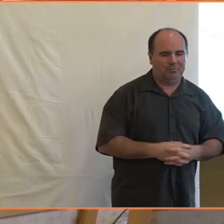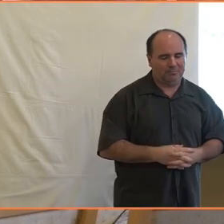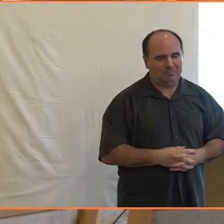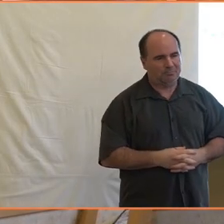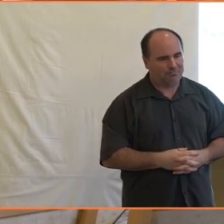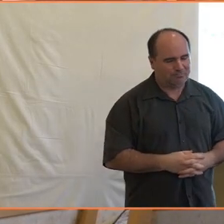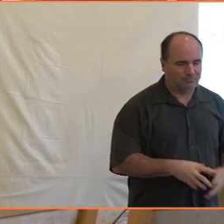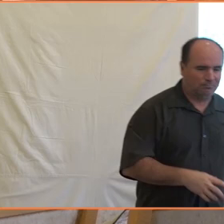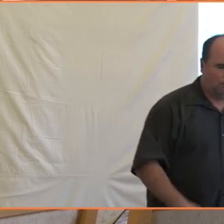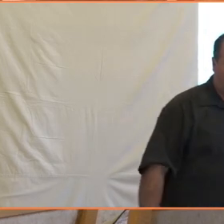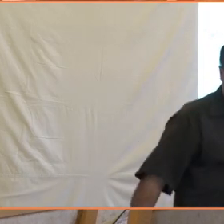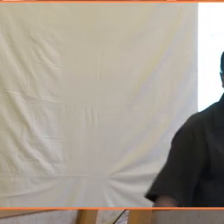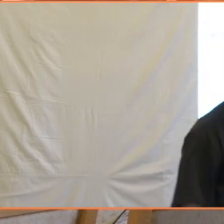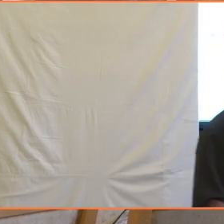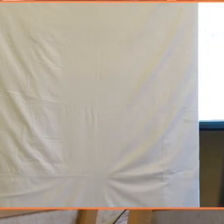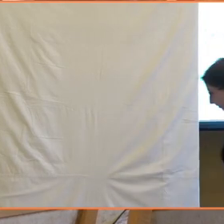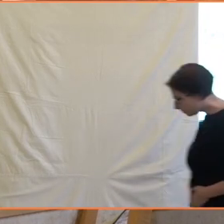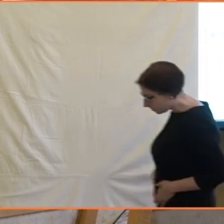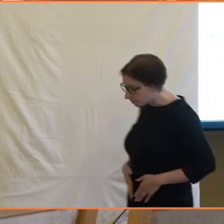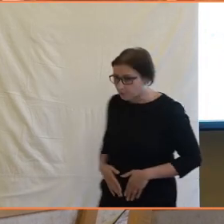bude prostor.